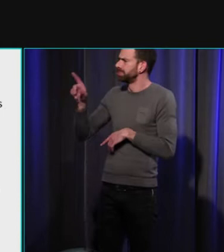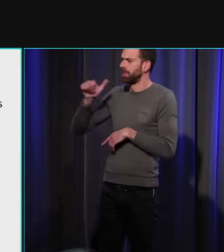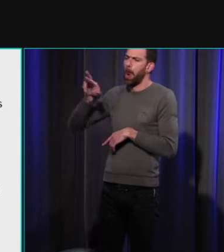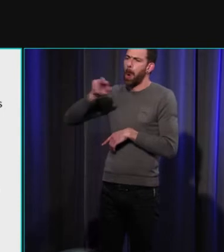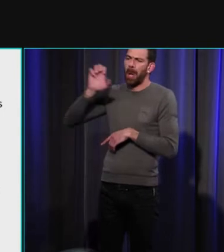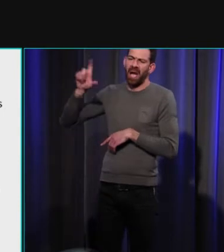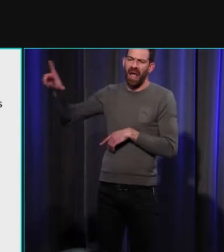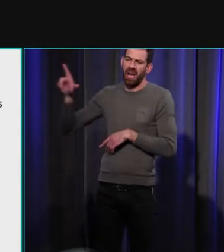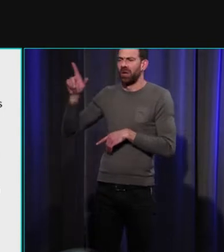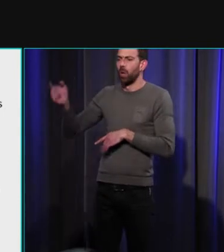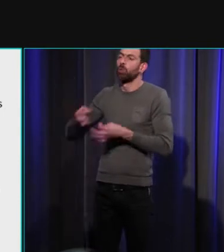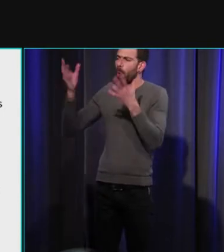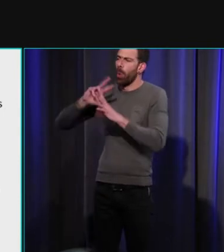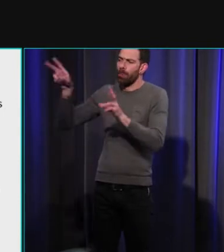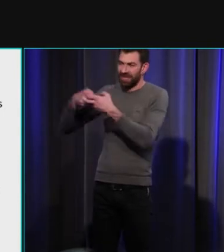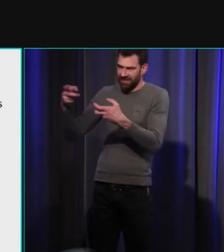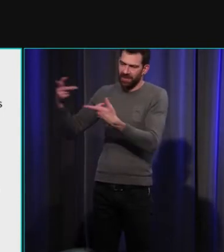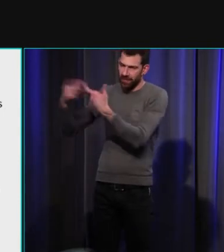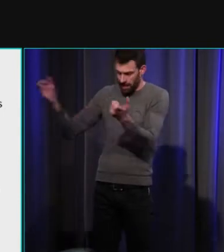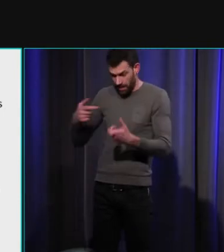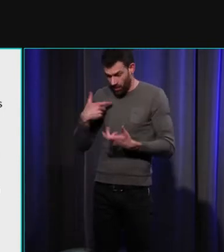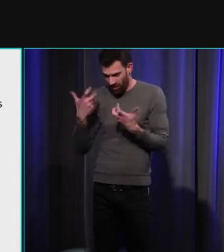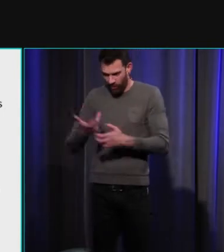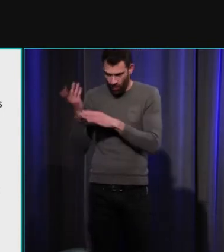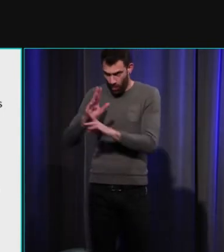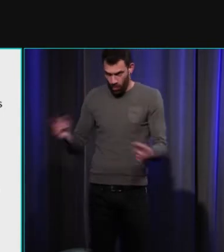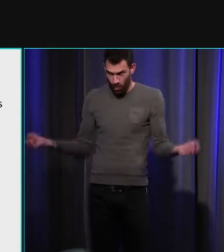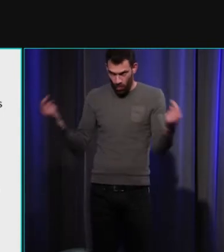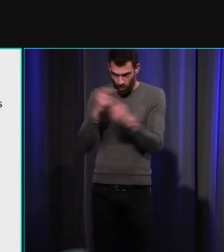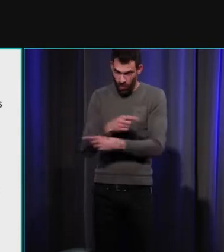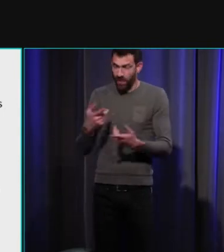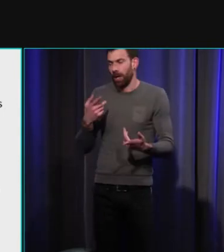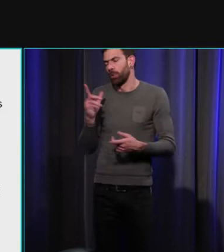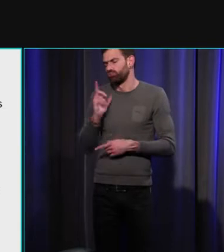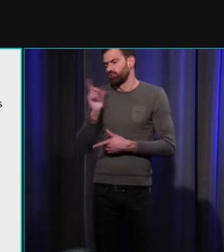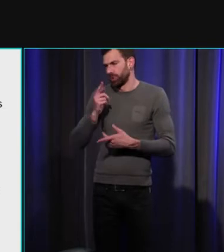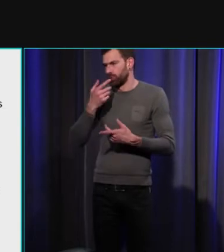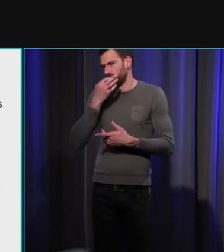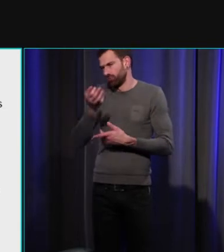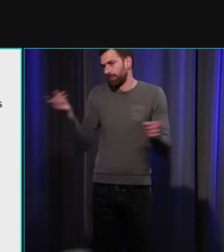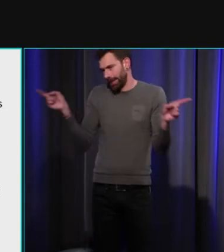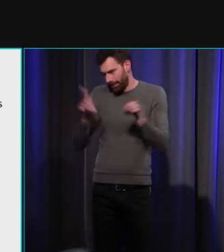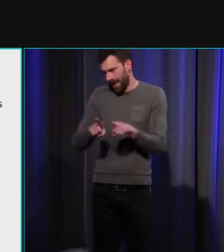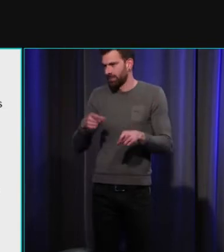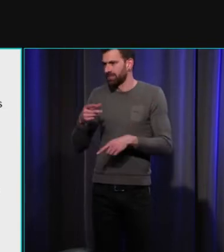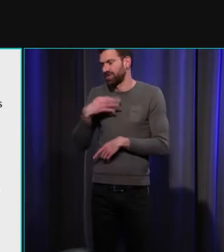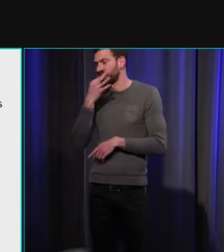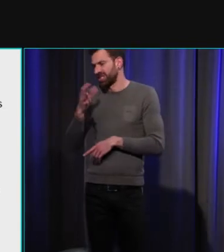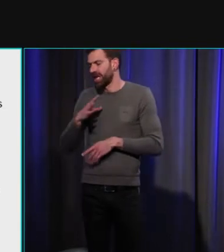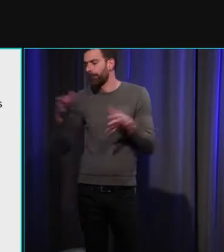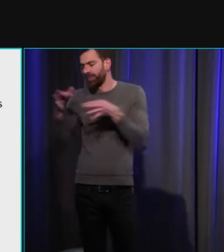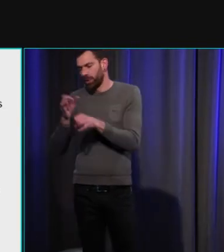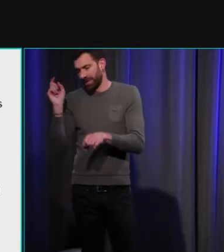a il met trop l'accent sur ce alors que moi je vais vous montrer le contraire beau mais on dit à peu près la même chose moi je dis qu'il ya des minorités qui critiquaient la croisade